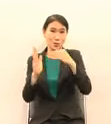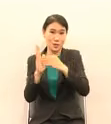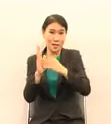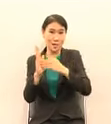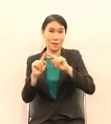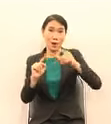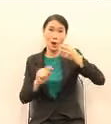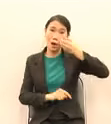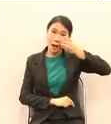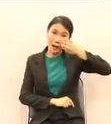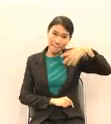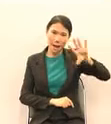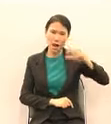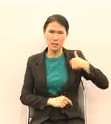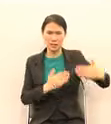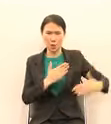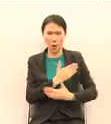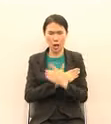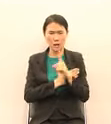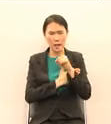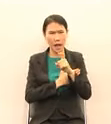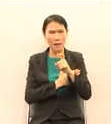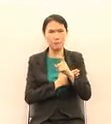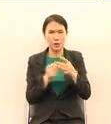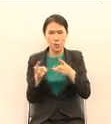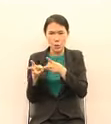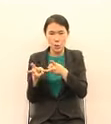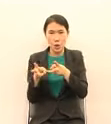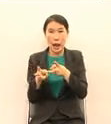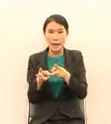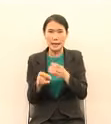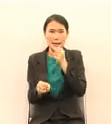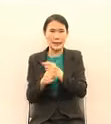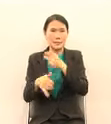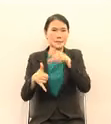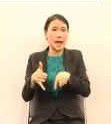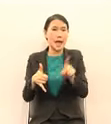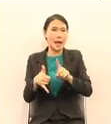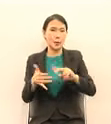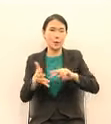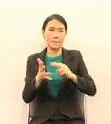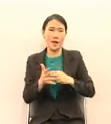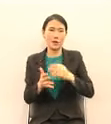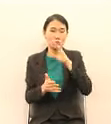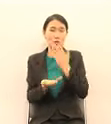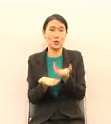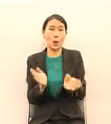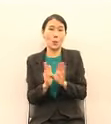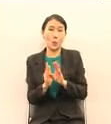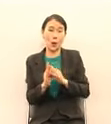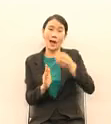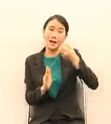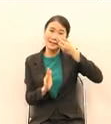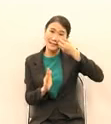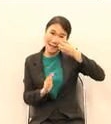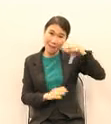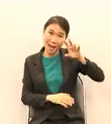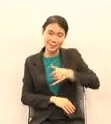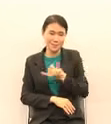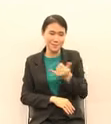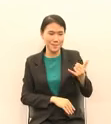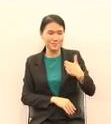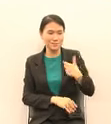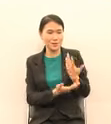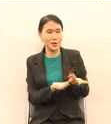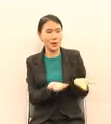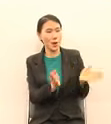านเขามีวินคือถ้าเกิดเขามีวินัยแยกตัวเองออกจากคนอื่น14วัน